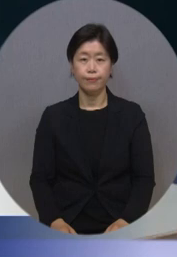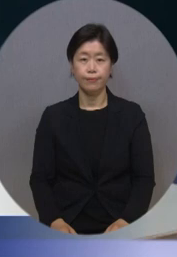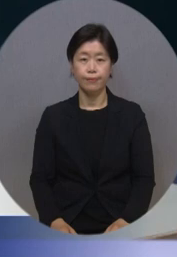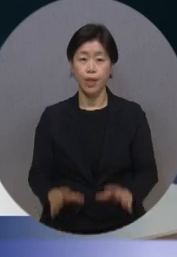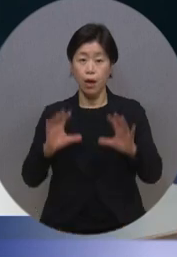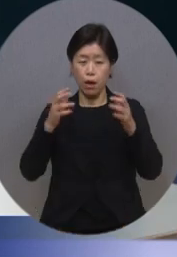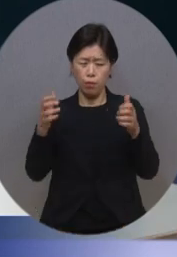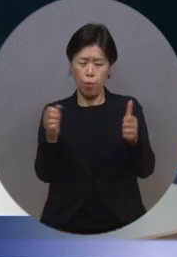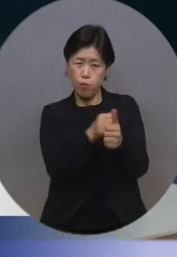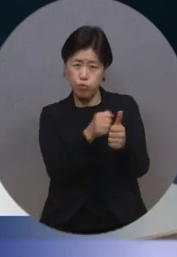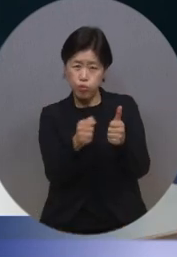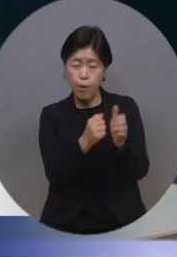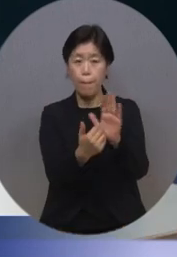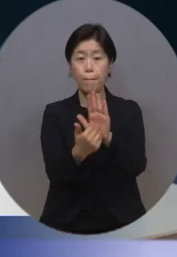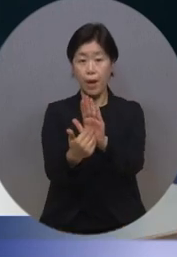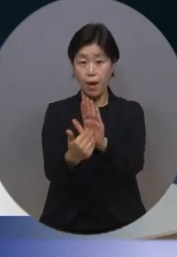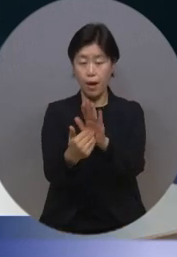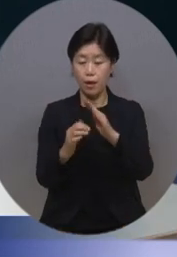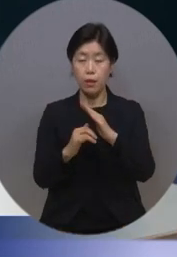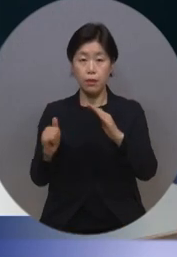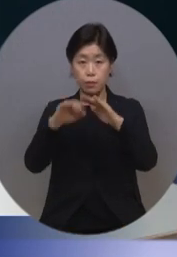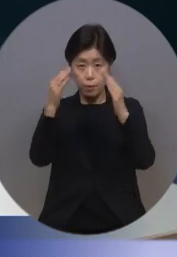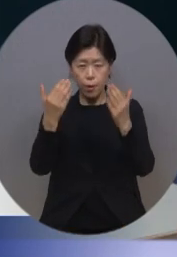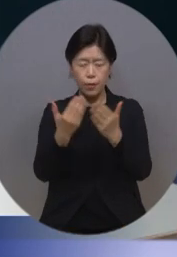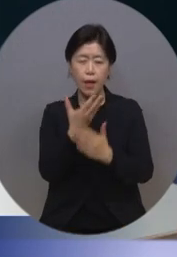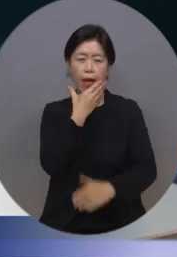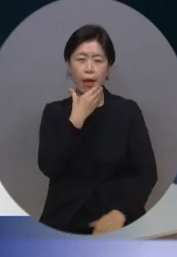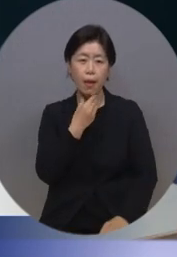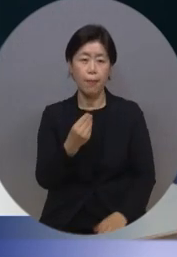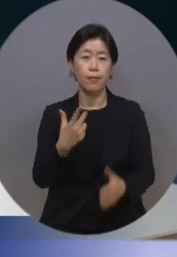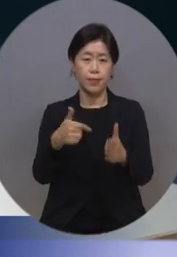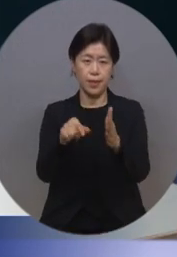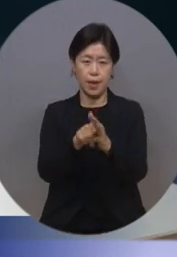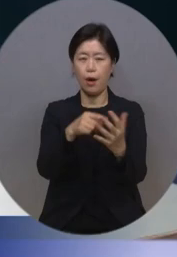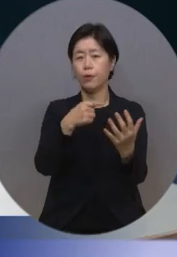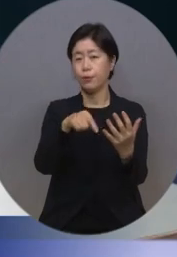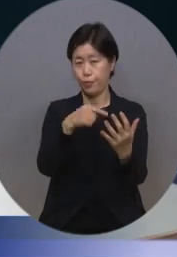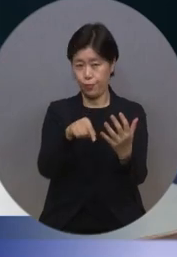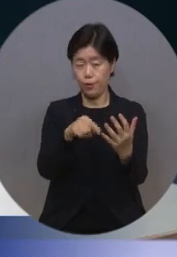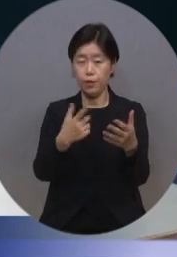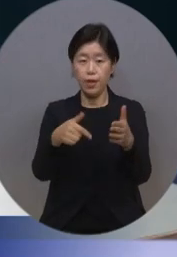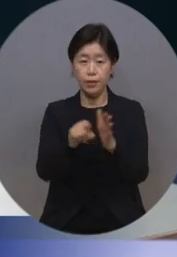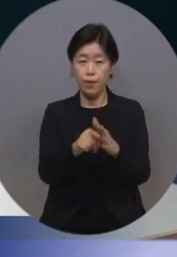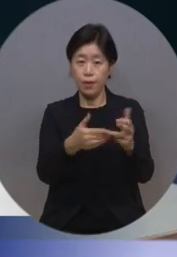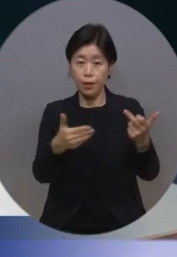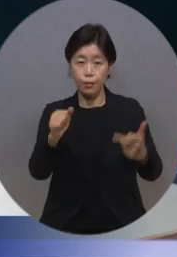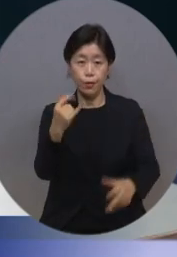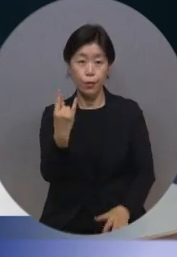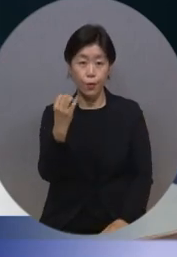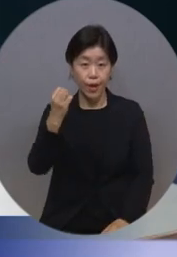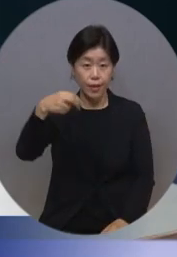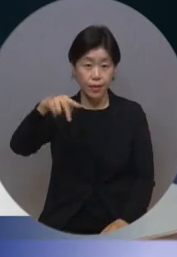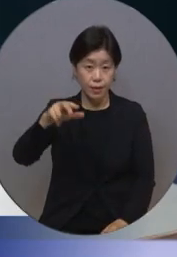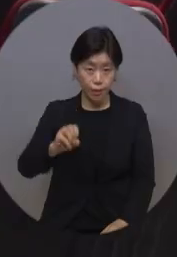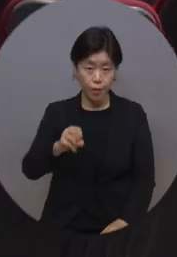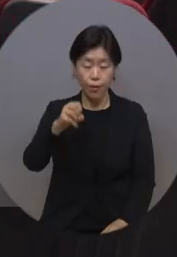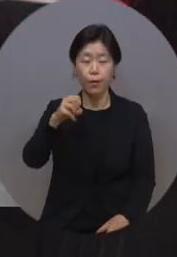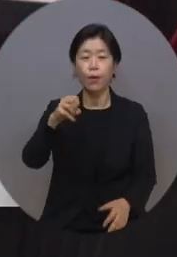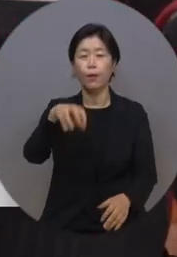아동학대를 예방하고 가족이 모두 행복할 수 있도록 돕는 교육에 강원도 횡성에서 열렸습니다